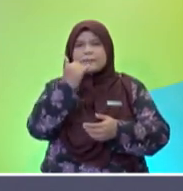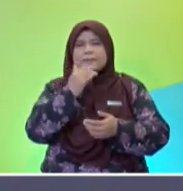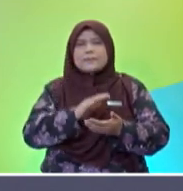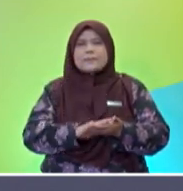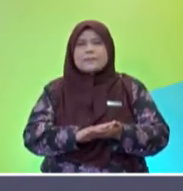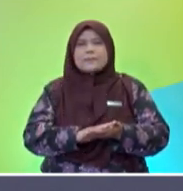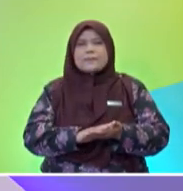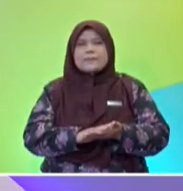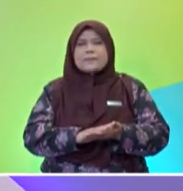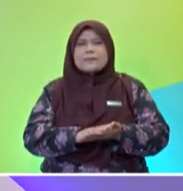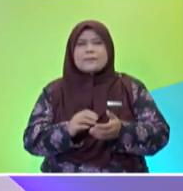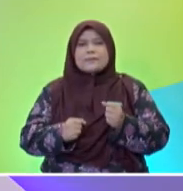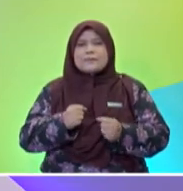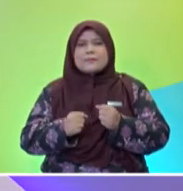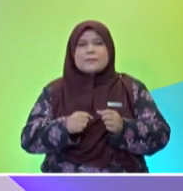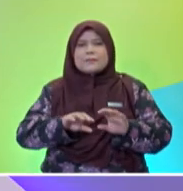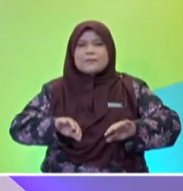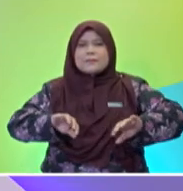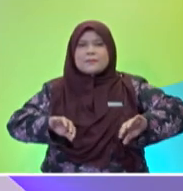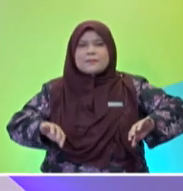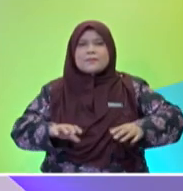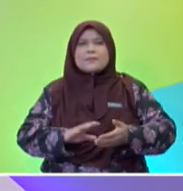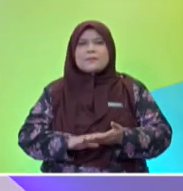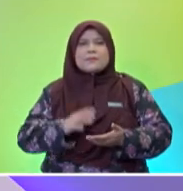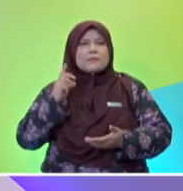nanti dia lari-lari bunyinya